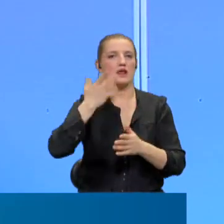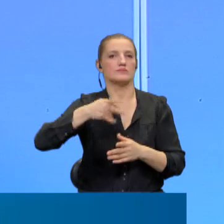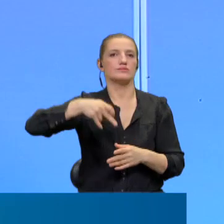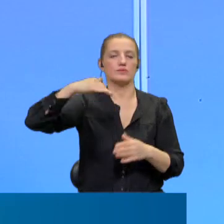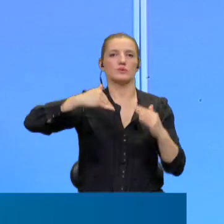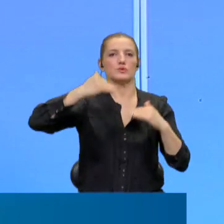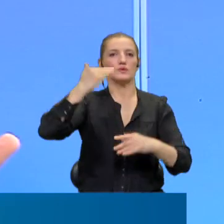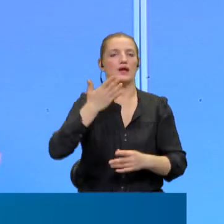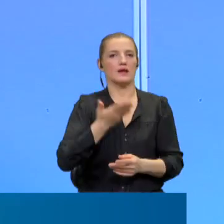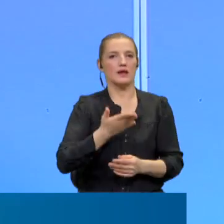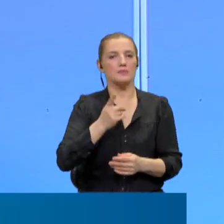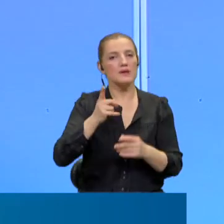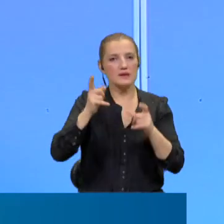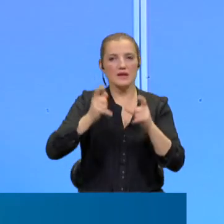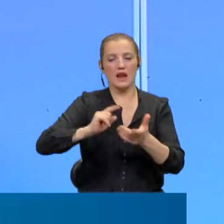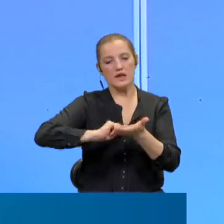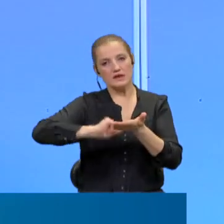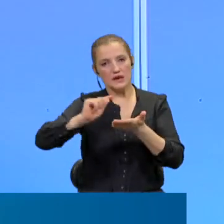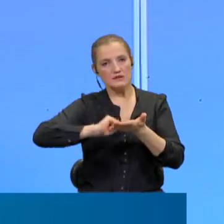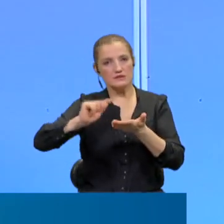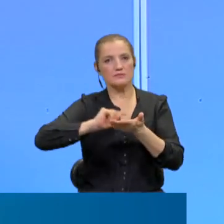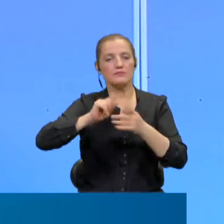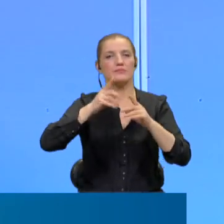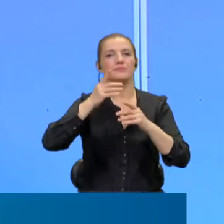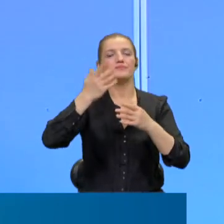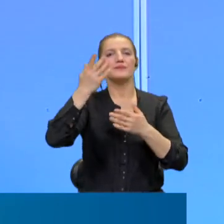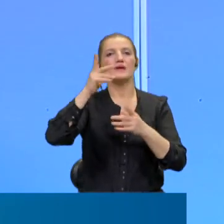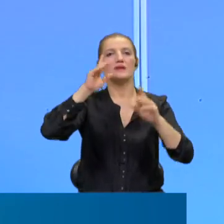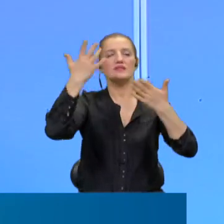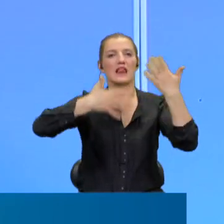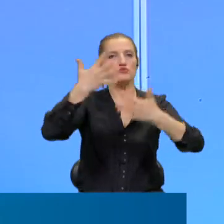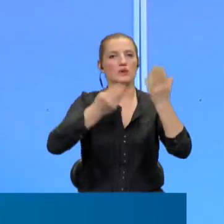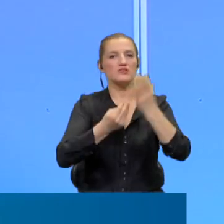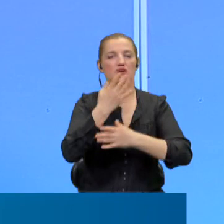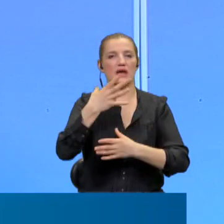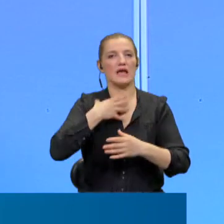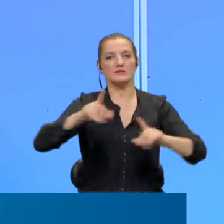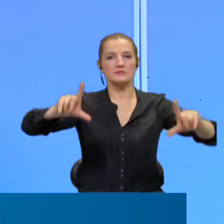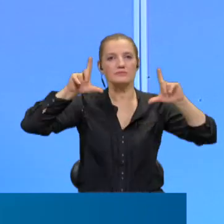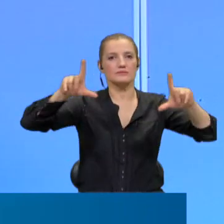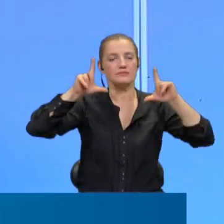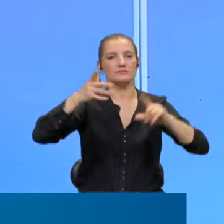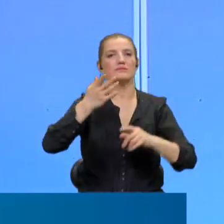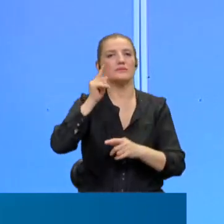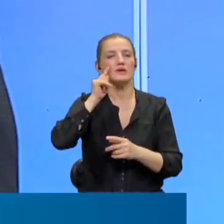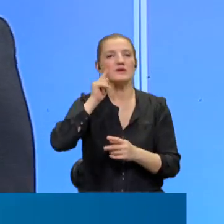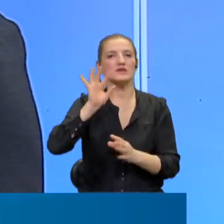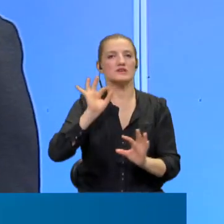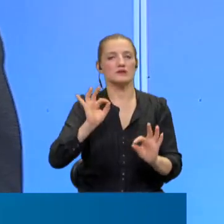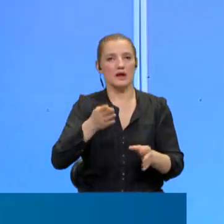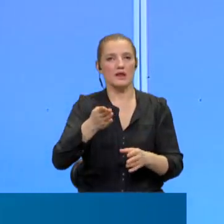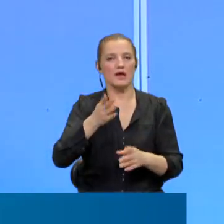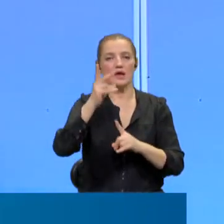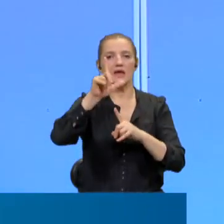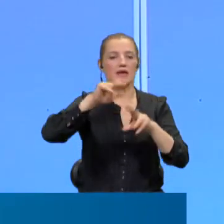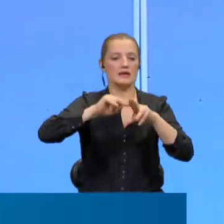şimdi bir yerlerde Yazıp çizen ekrana çıkan işte kendini göstermeye çalışan ama bunu da başarılı olamayan birileri